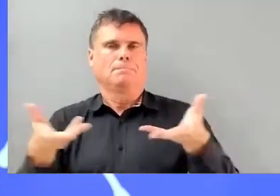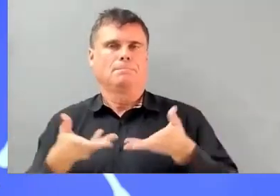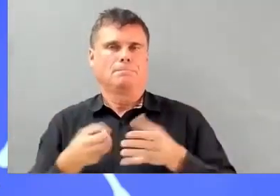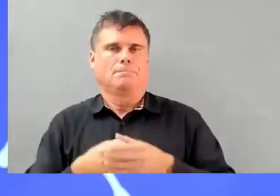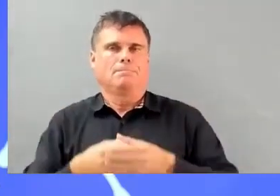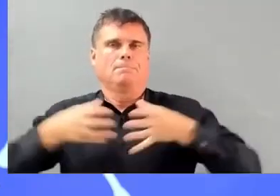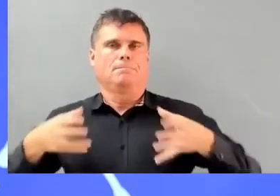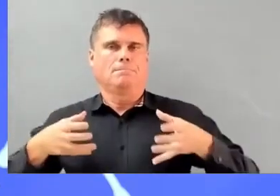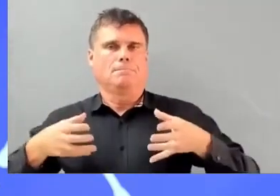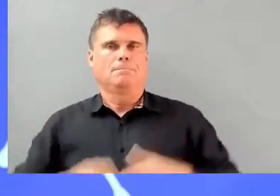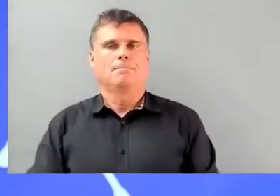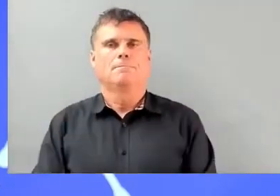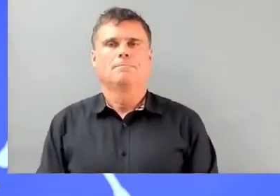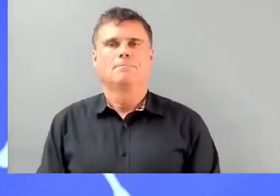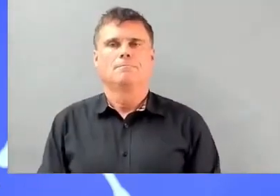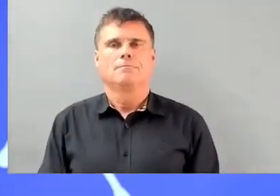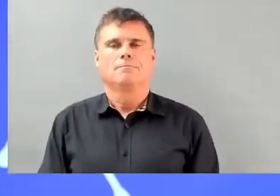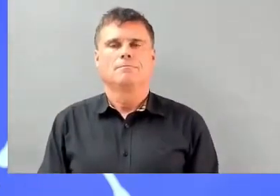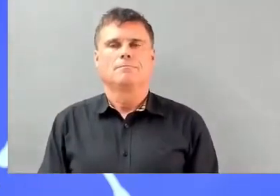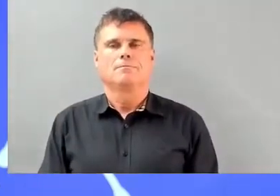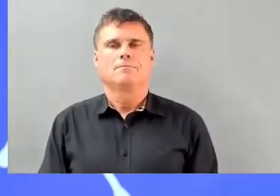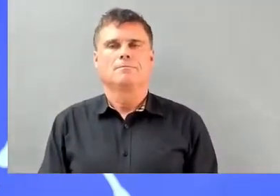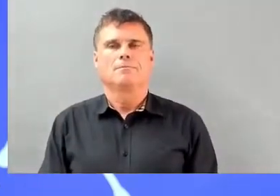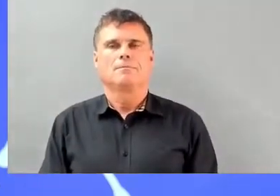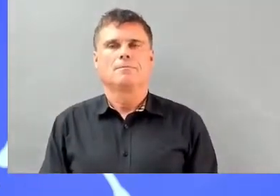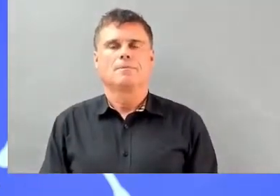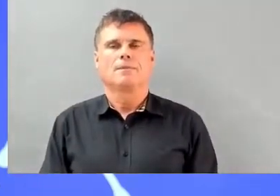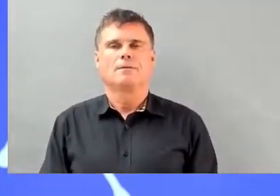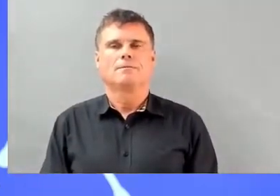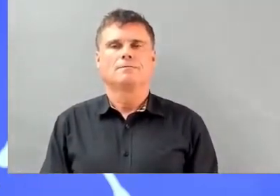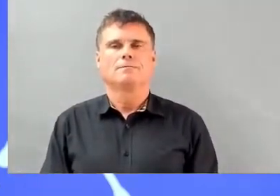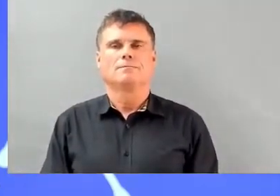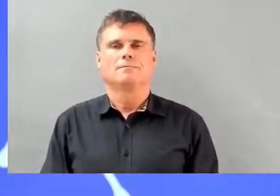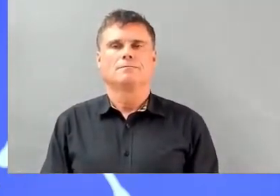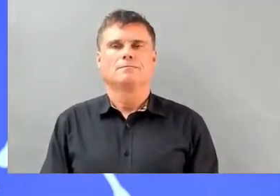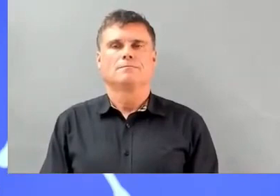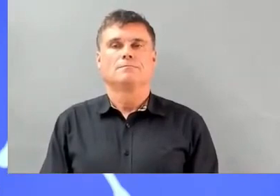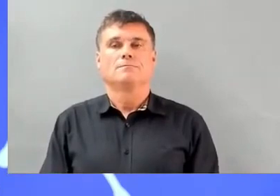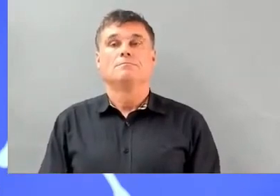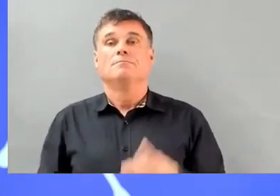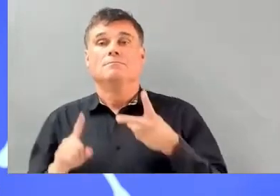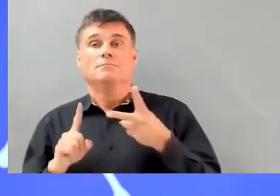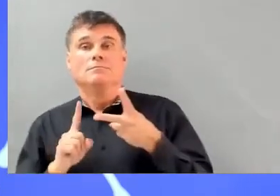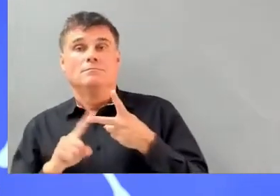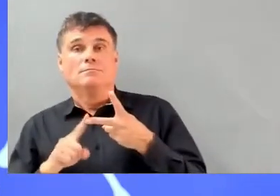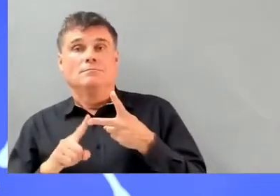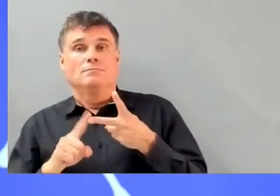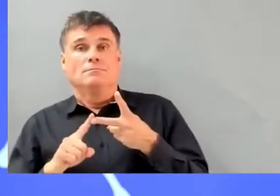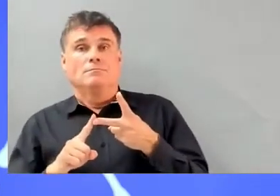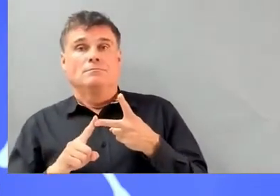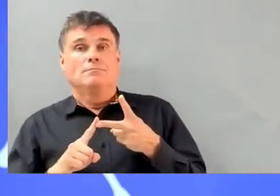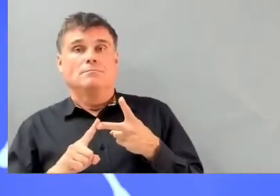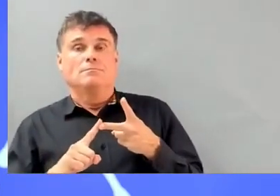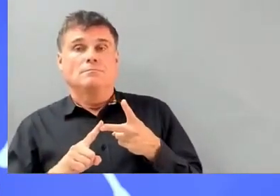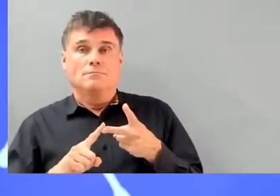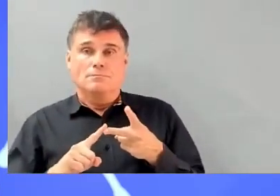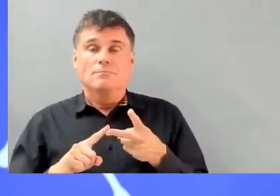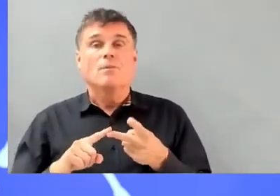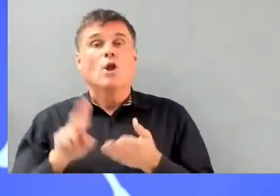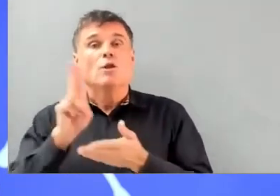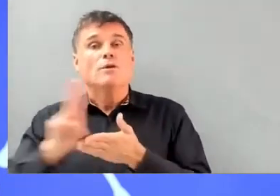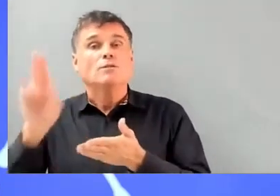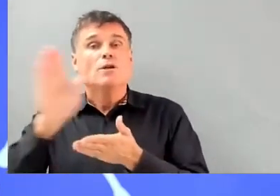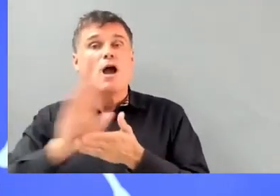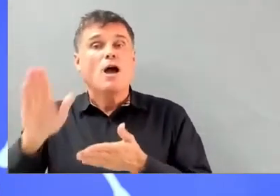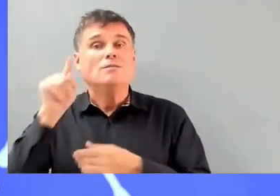profession en Colombie-Britannique. Tous les changements du collège qu'on a annoncé aujourd'hui aussi vont avoir